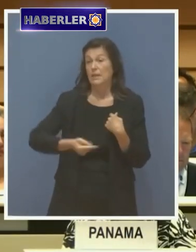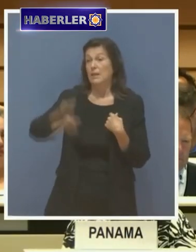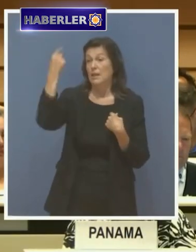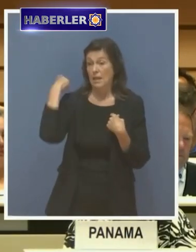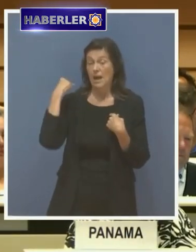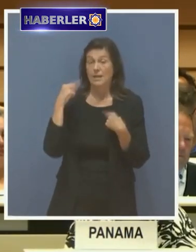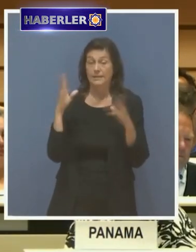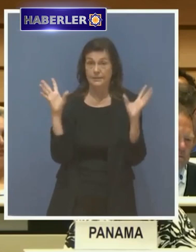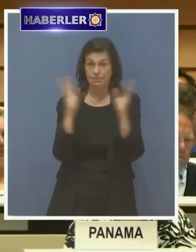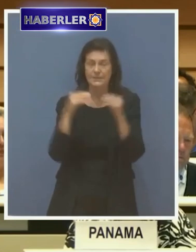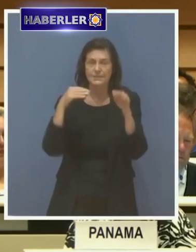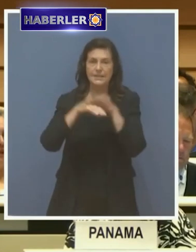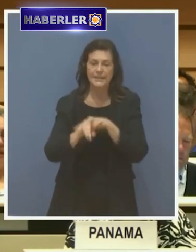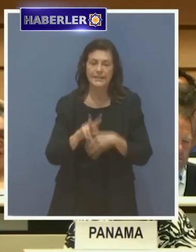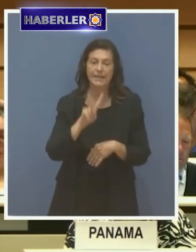uygun olarak